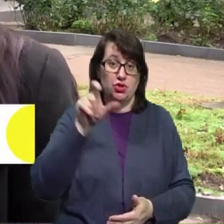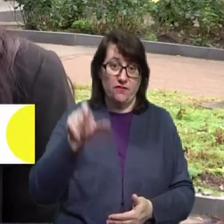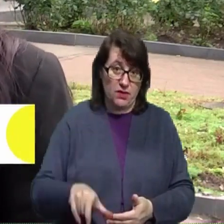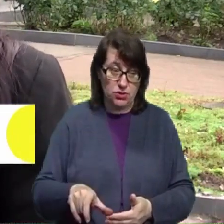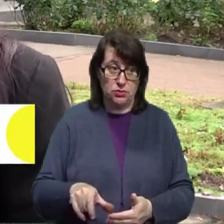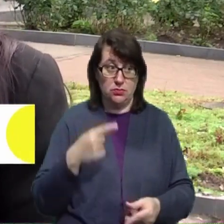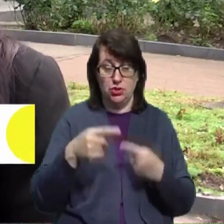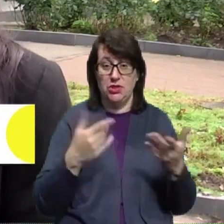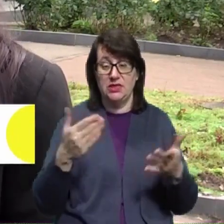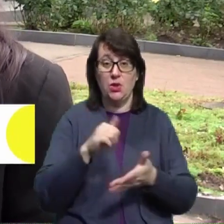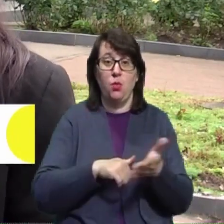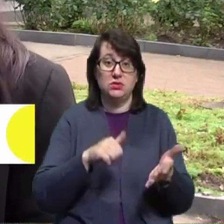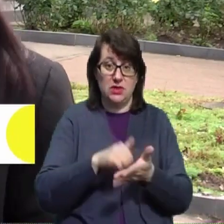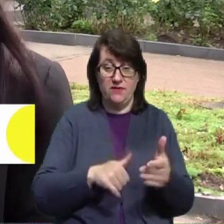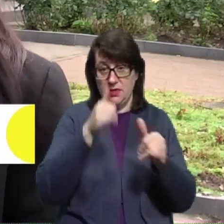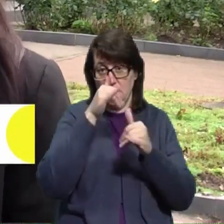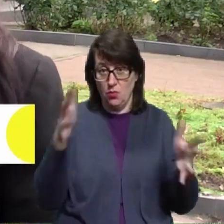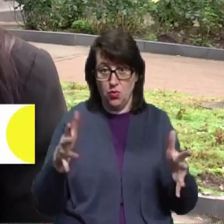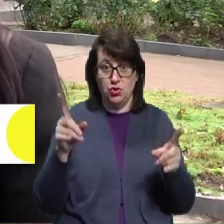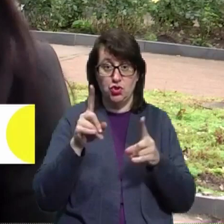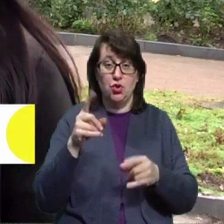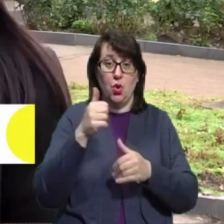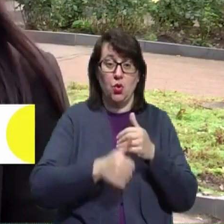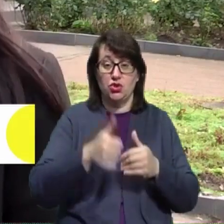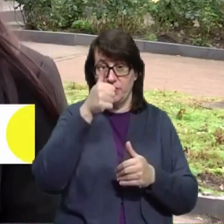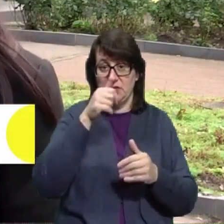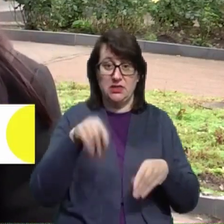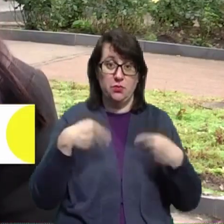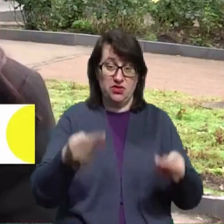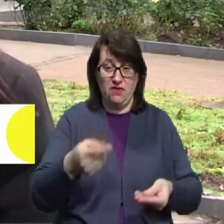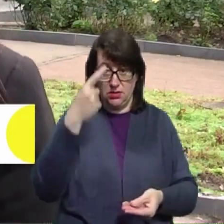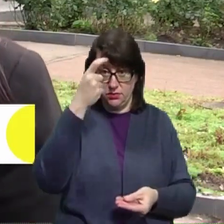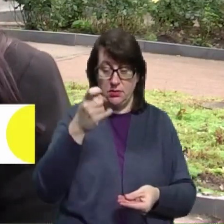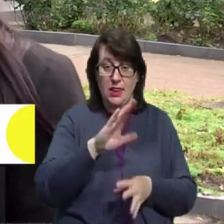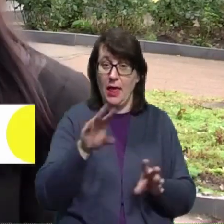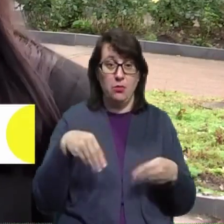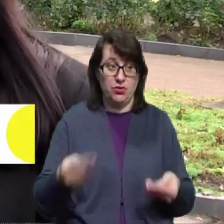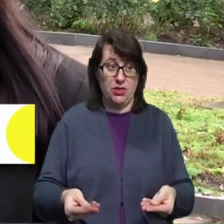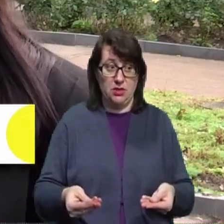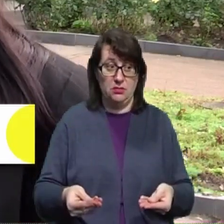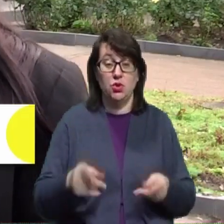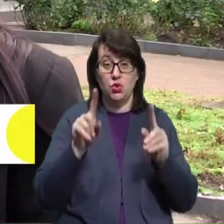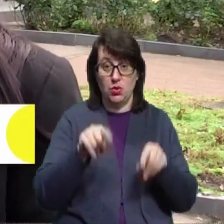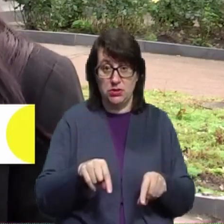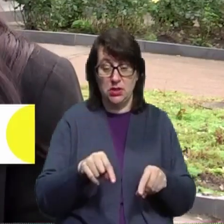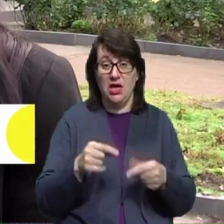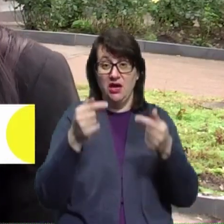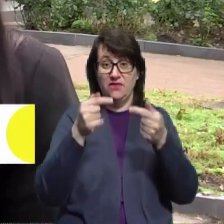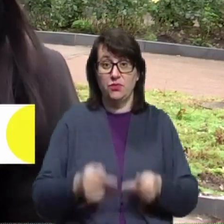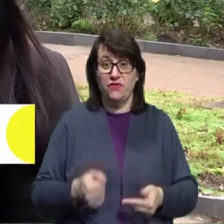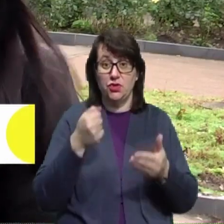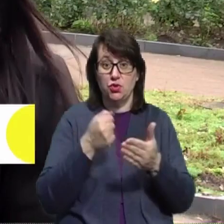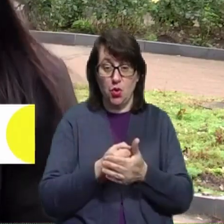якісь обставини не може щомісяця подавати, так, він не подає показник, тоді, відповідно до умов